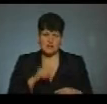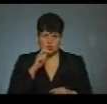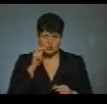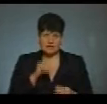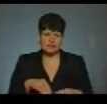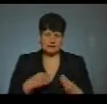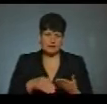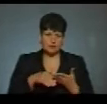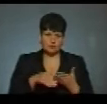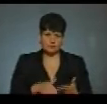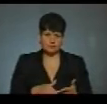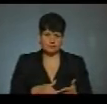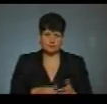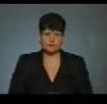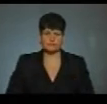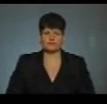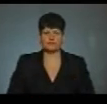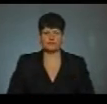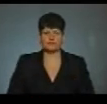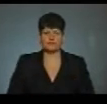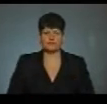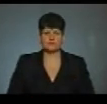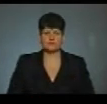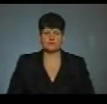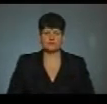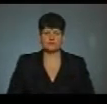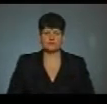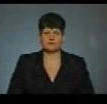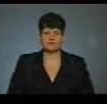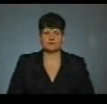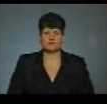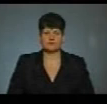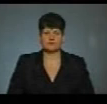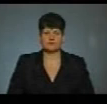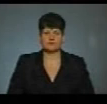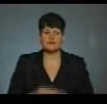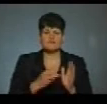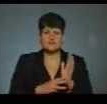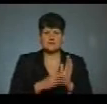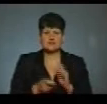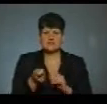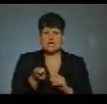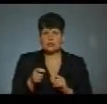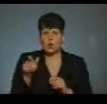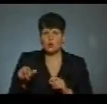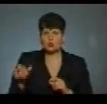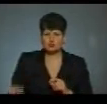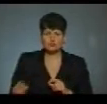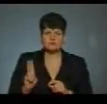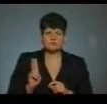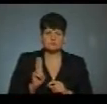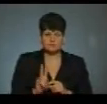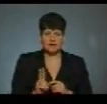допомоги. Влада Прізова, новини на Суспільному. 80 кондукторів Тернопіль-Електротрансу